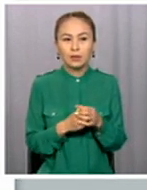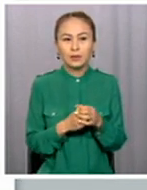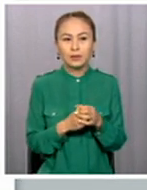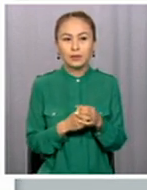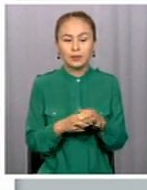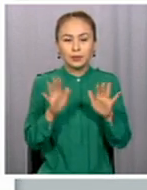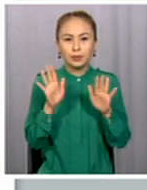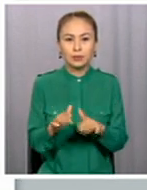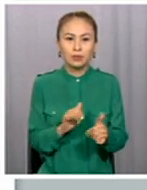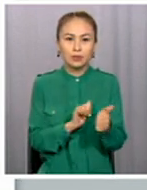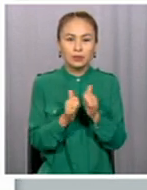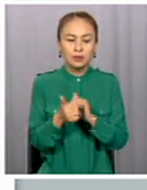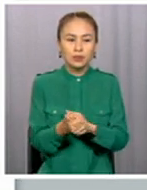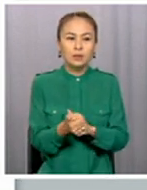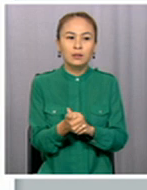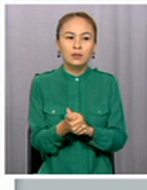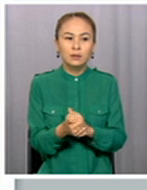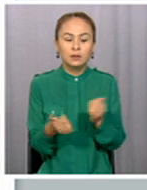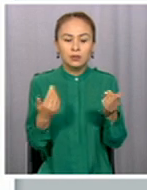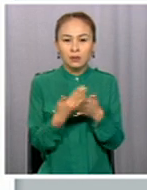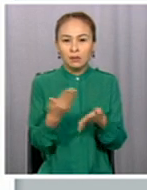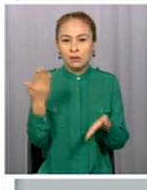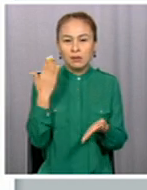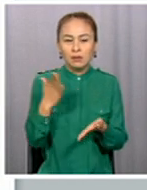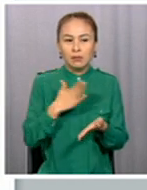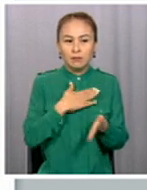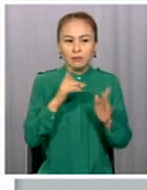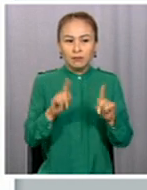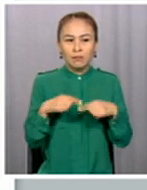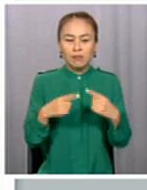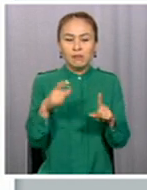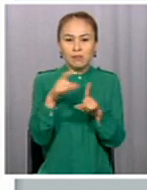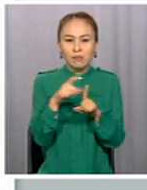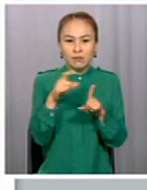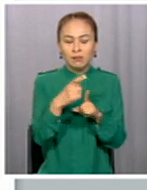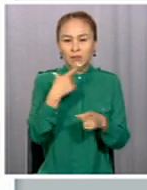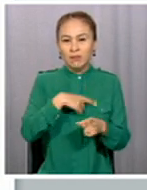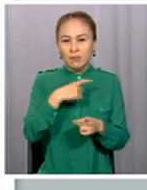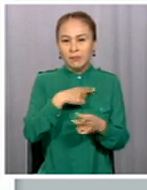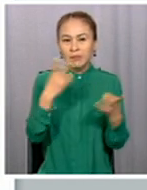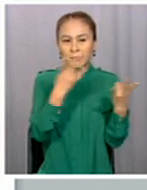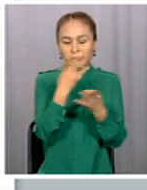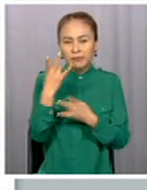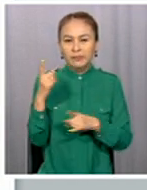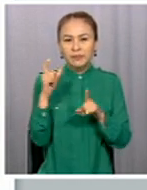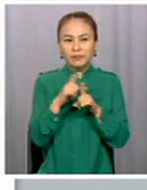орнын ауыстыру. Алдымен біз белгілі бір сөзді, өзімізге қажетті сөзді